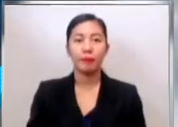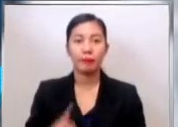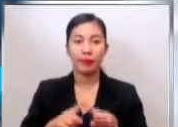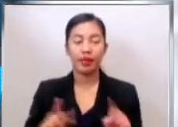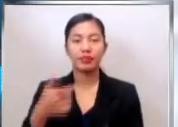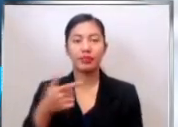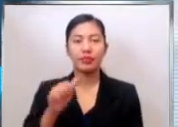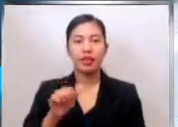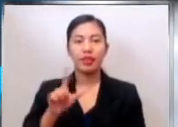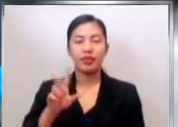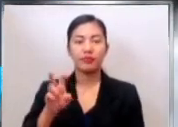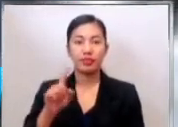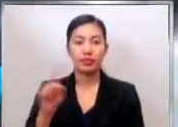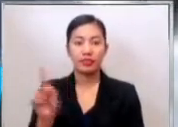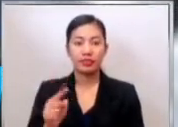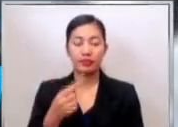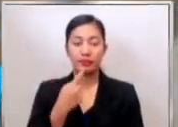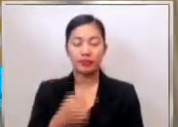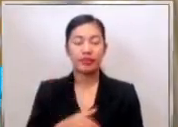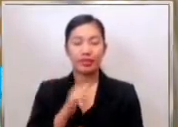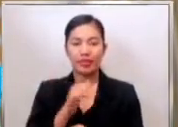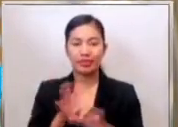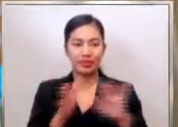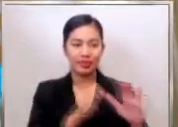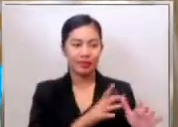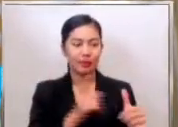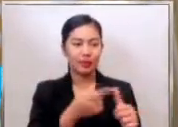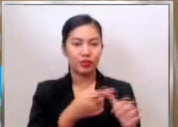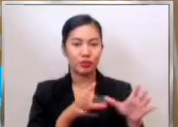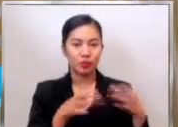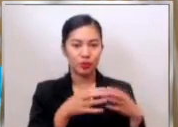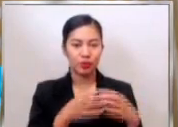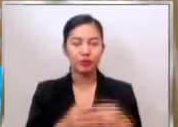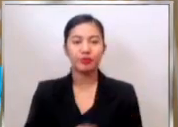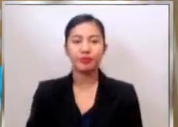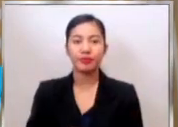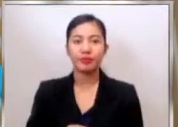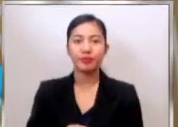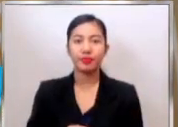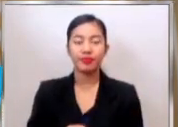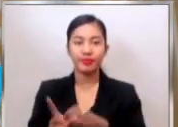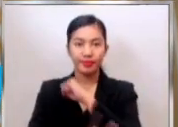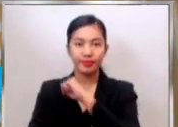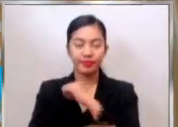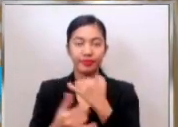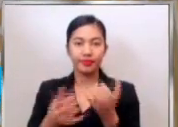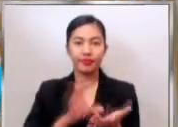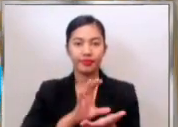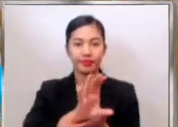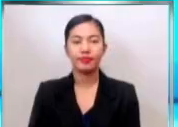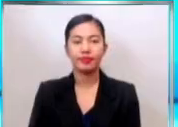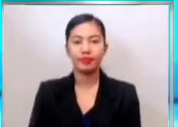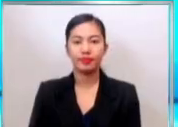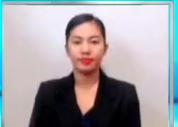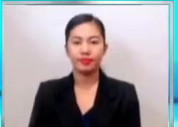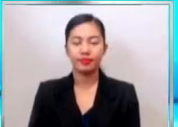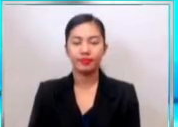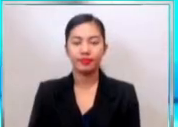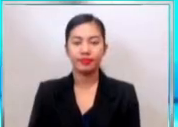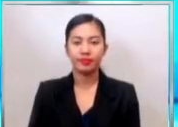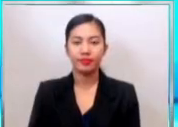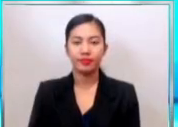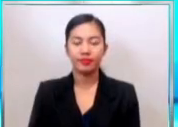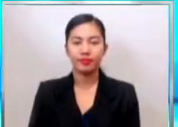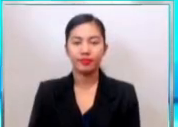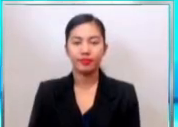pa rin isasantabi ang priority sectors. Mga probinsya na rin daw ang tututukan ngayon sa COVID vaccination. Sumagot na ang